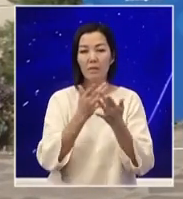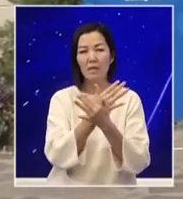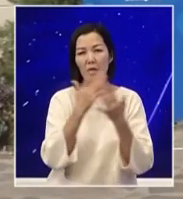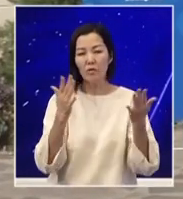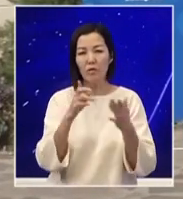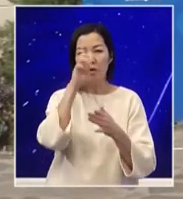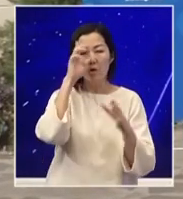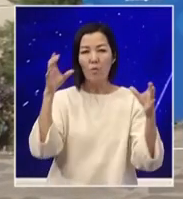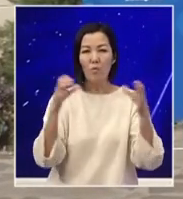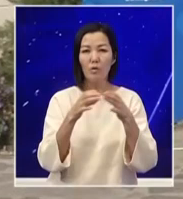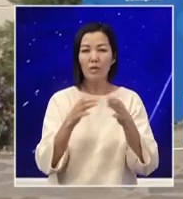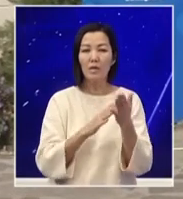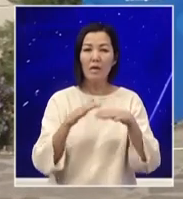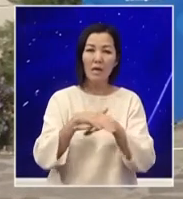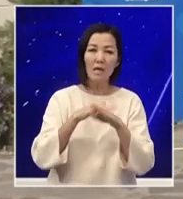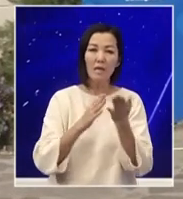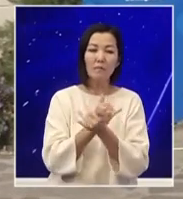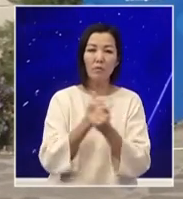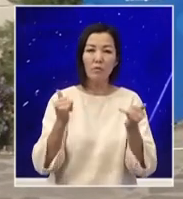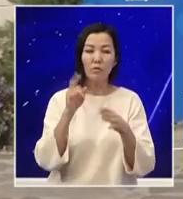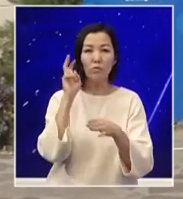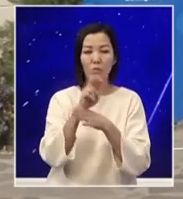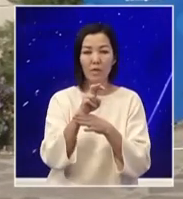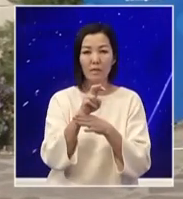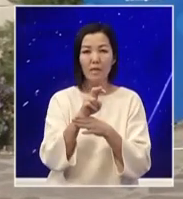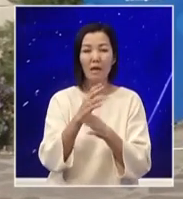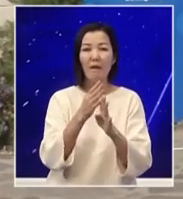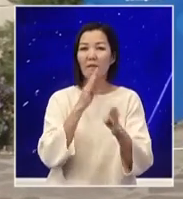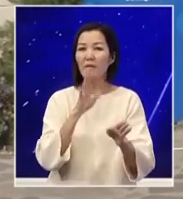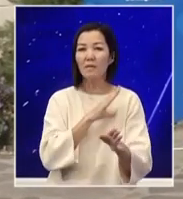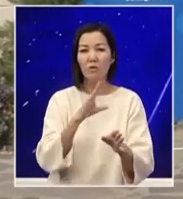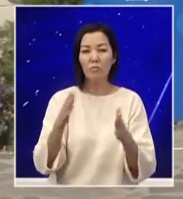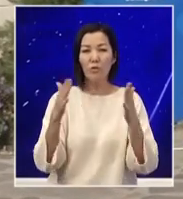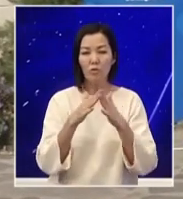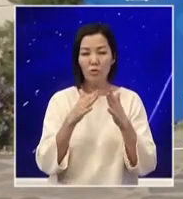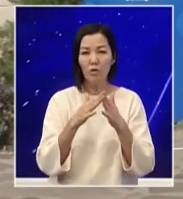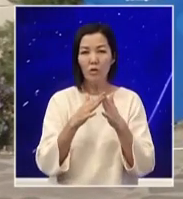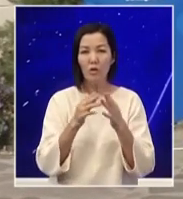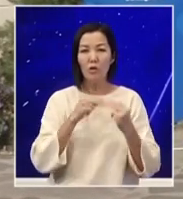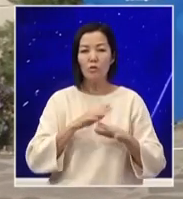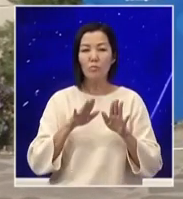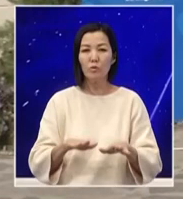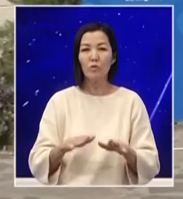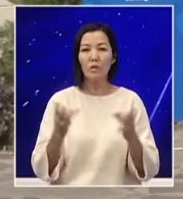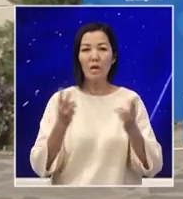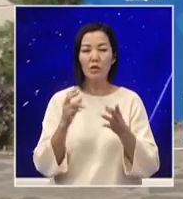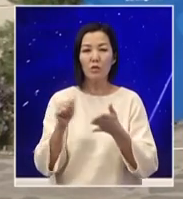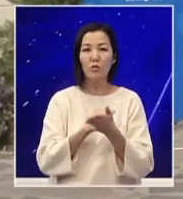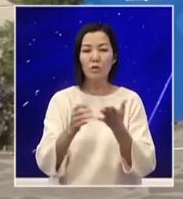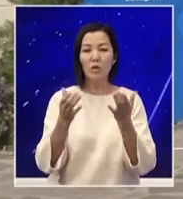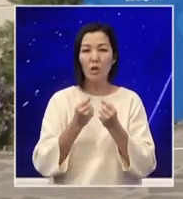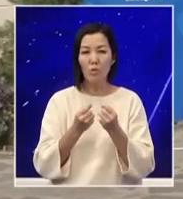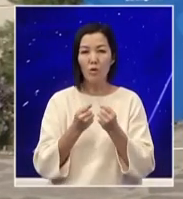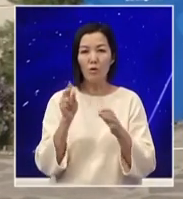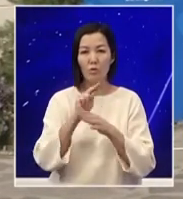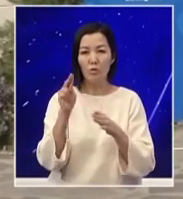мемлекеттік органдарда, халыққа қызмет көрсету орталықтарында, яғни кезекте тұрмай, үйде немесе жұмыс орындарында керекті құжаттарын алуға